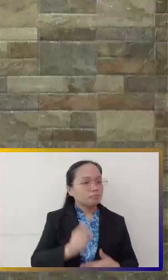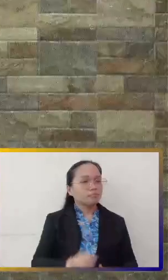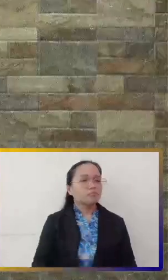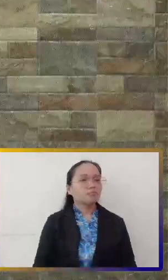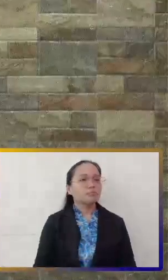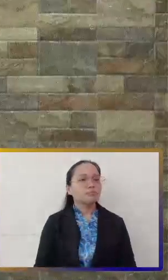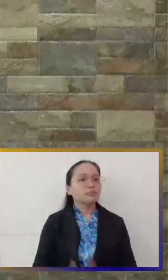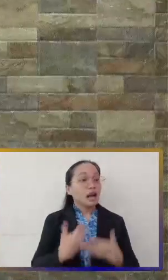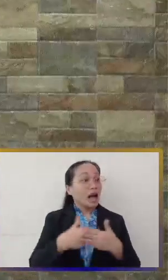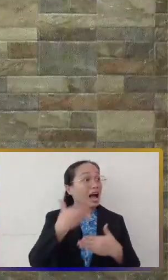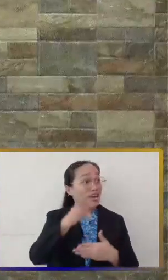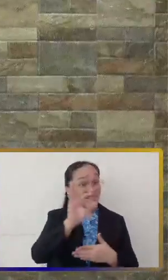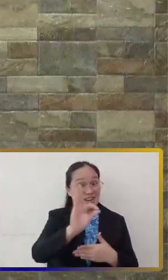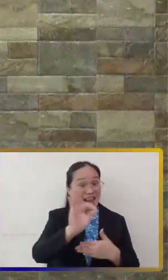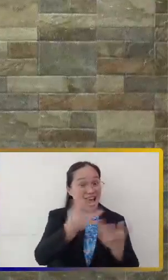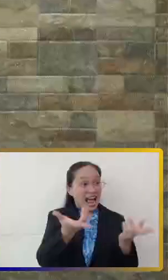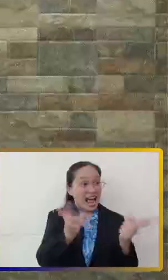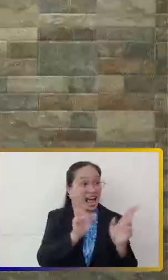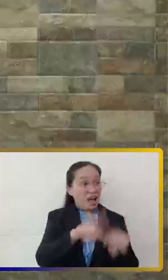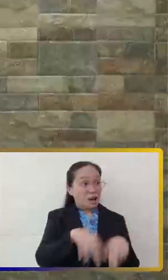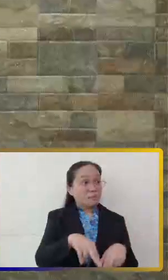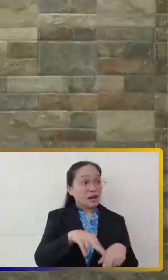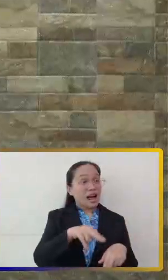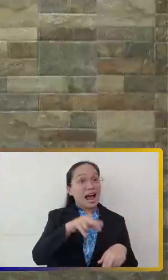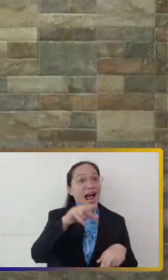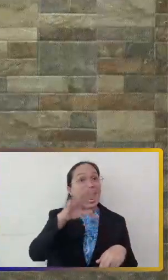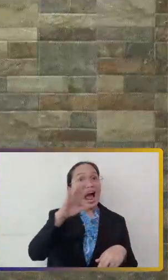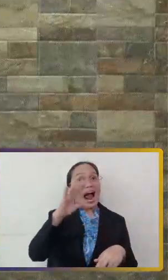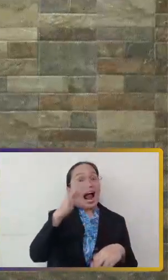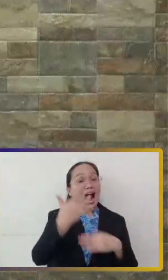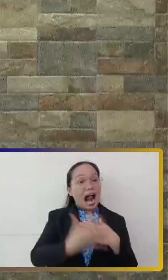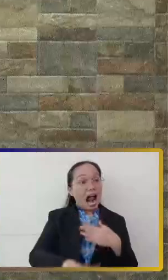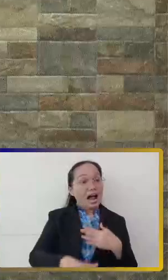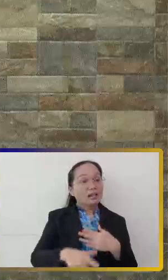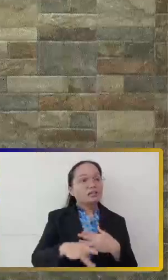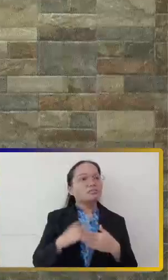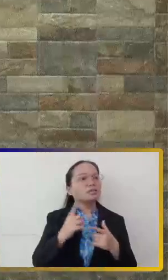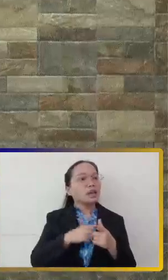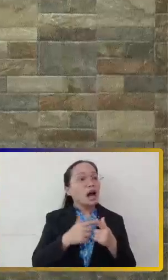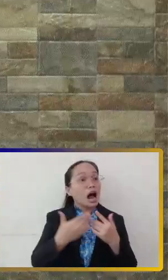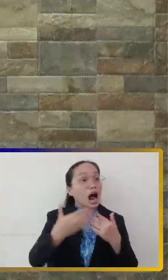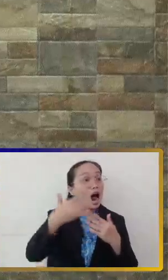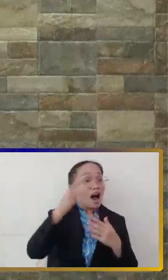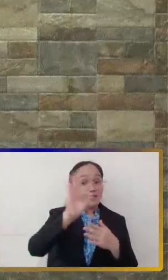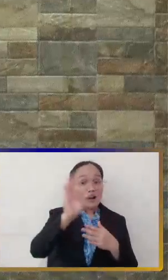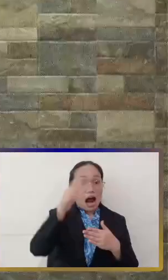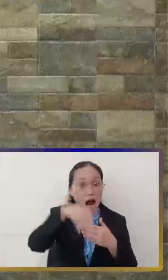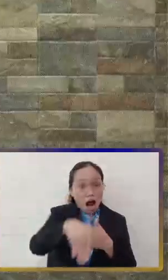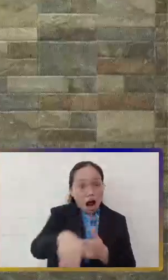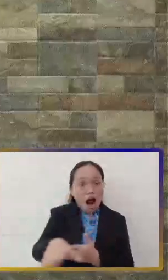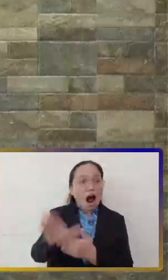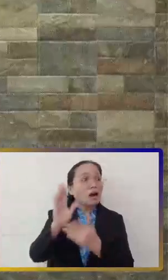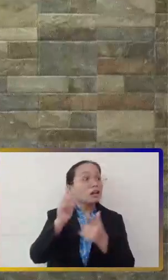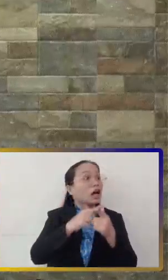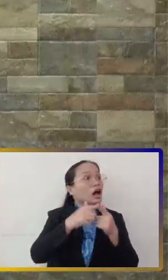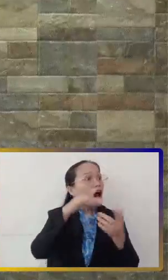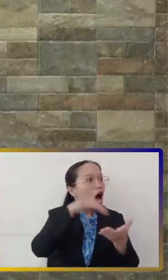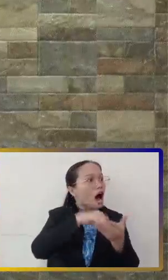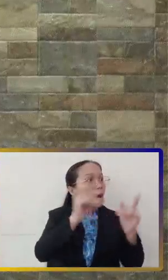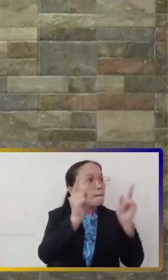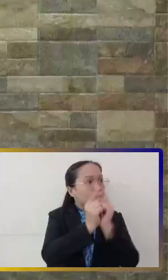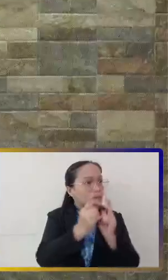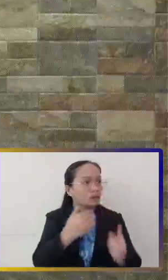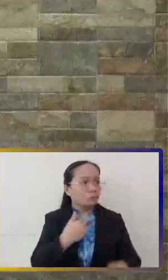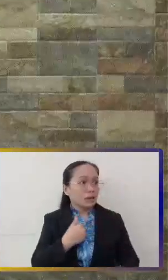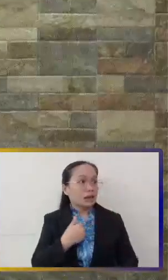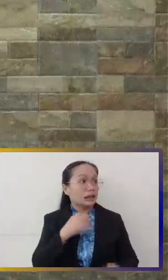You don't know, Friday. Nangyari early on, early morning ng Friday. Then kinagabihan ng Friday, nakipagkita uli siya sa akin.